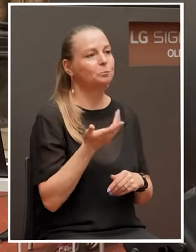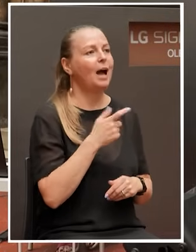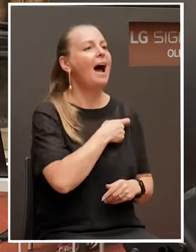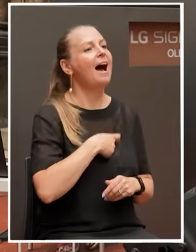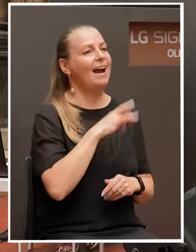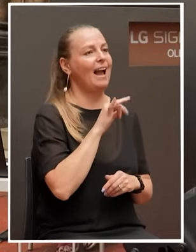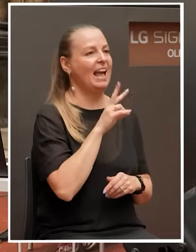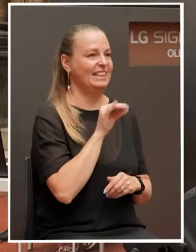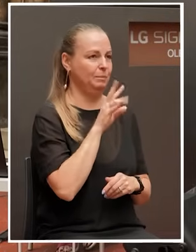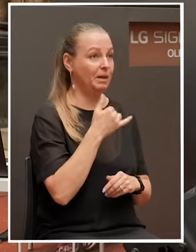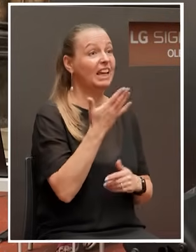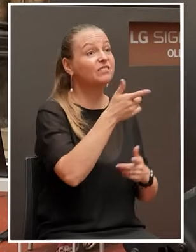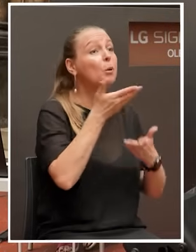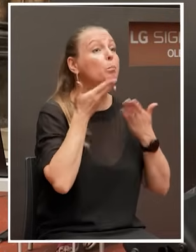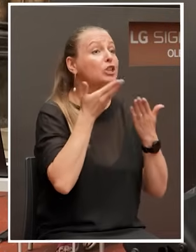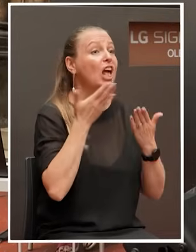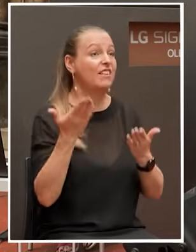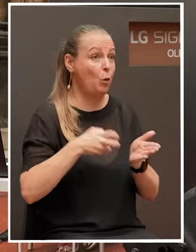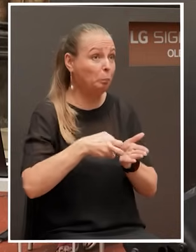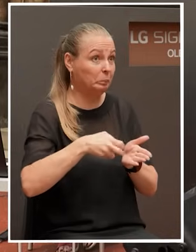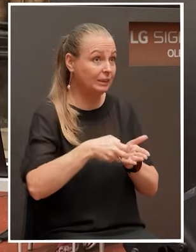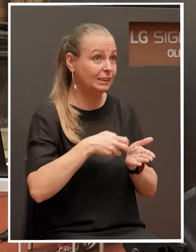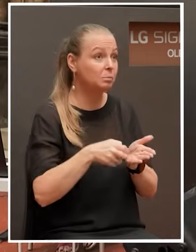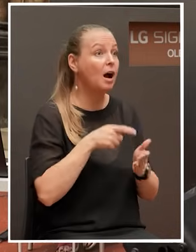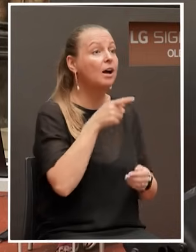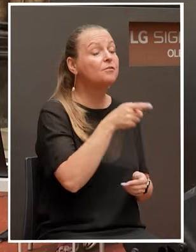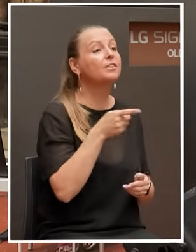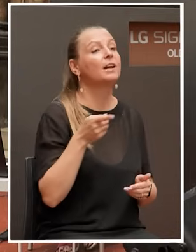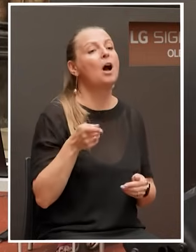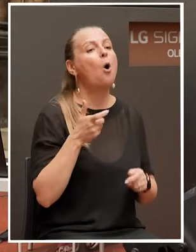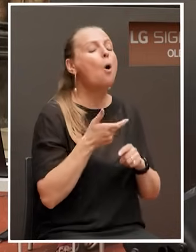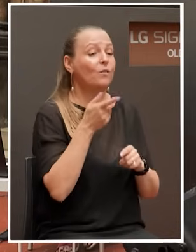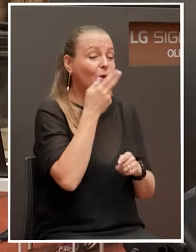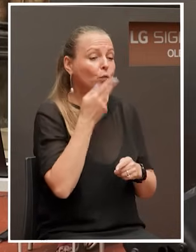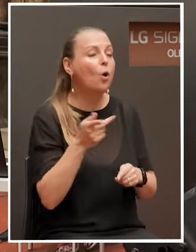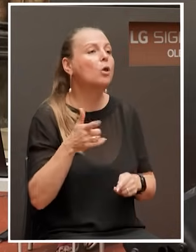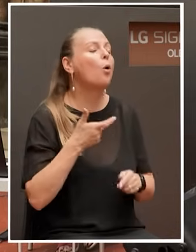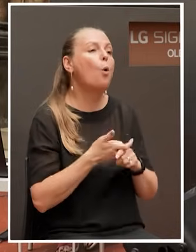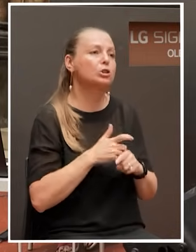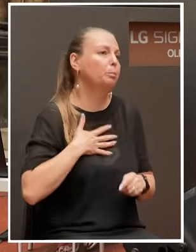ранимого. Если почитать его письма насквозь, мы увидим, что он неврастенически переживает свою